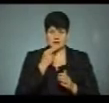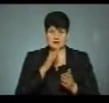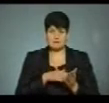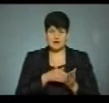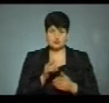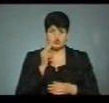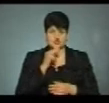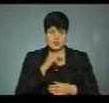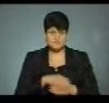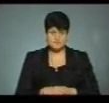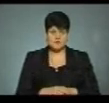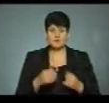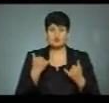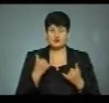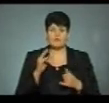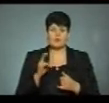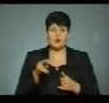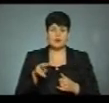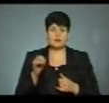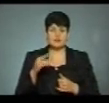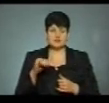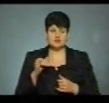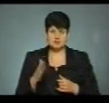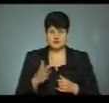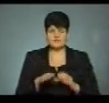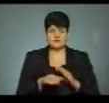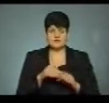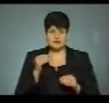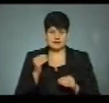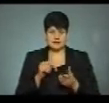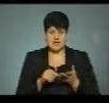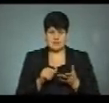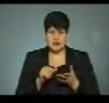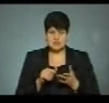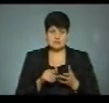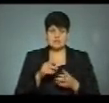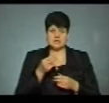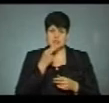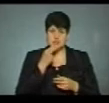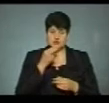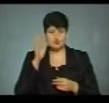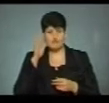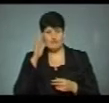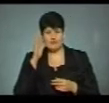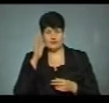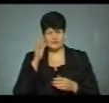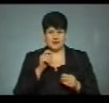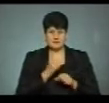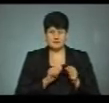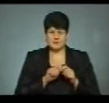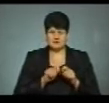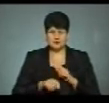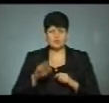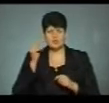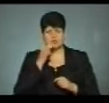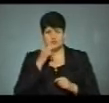чай. Сьогодні у коледжі представники Держпродспоживслужби відібрали для аналізів зразки їжі і води з їдальні. Працівники обласного лабораторного